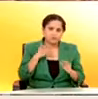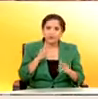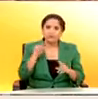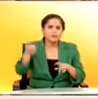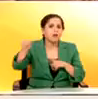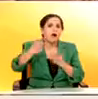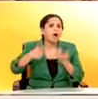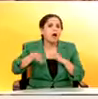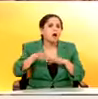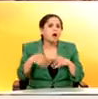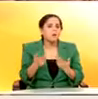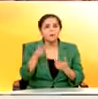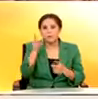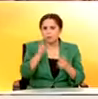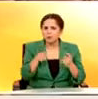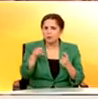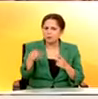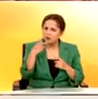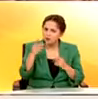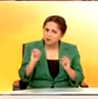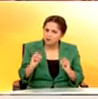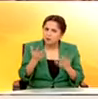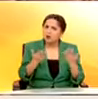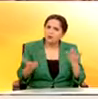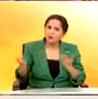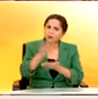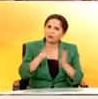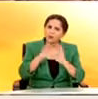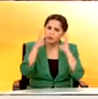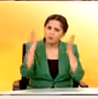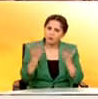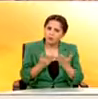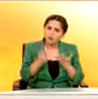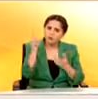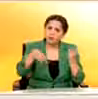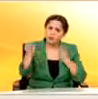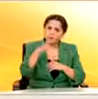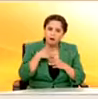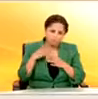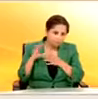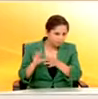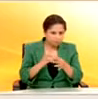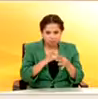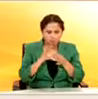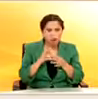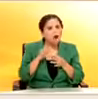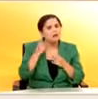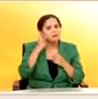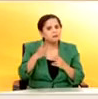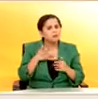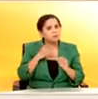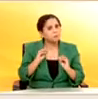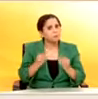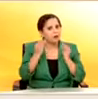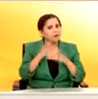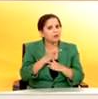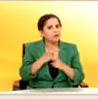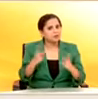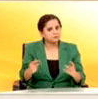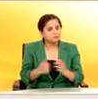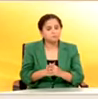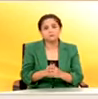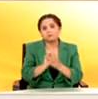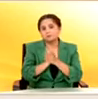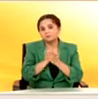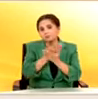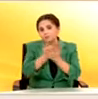कैसे इस तरह की कोई पहल दुनिया भर के लोगों को आपस में जोड़ने का माध्यम बन जाती है। मेरे